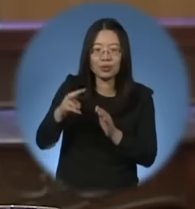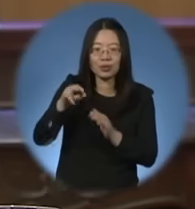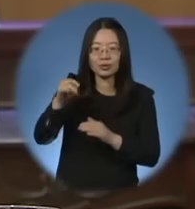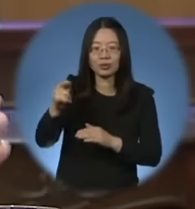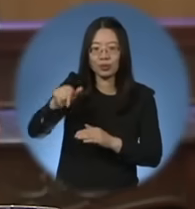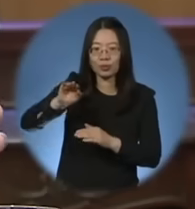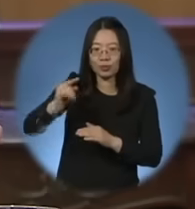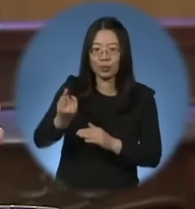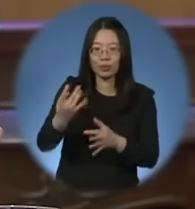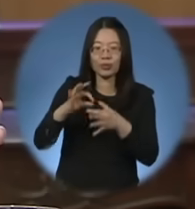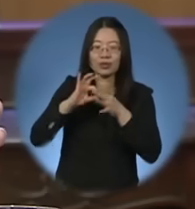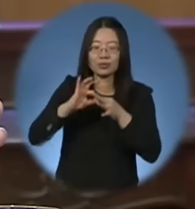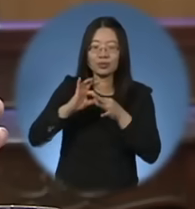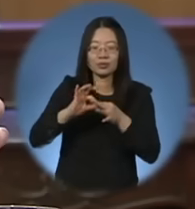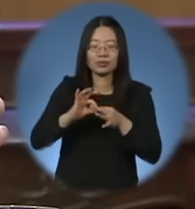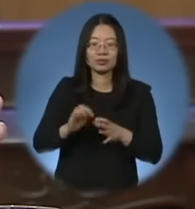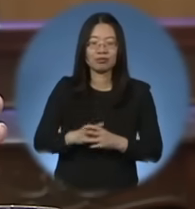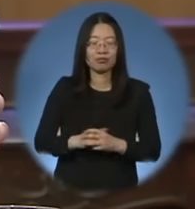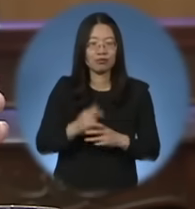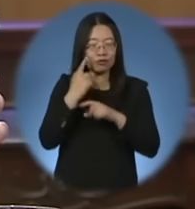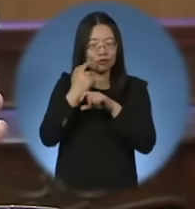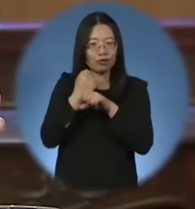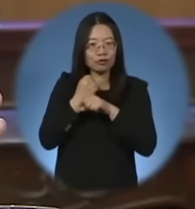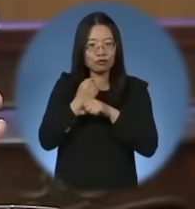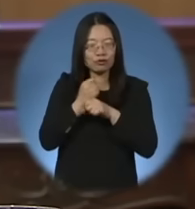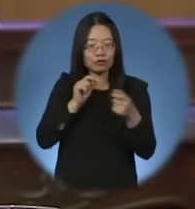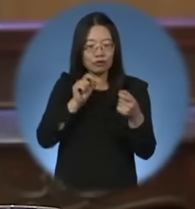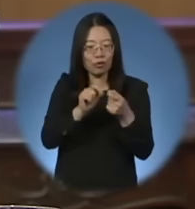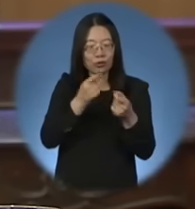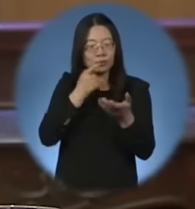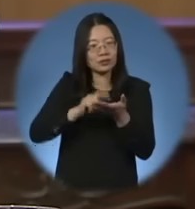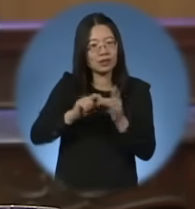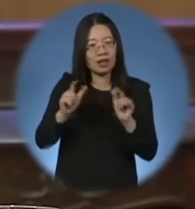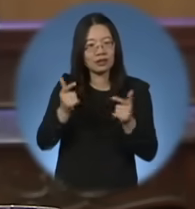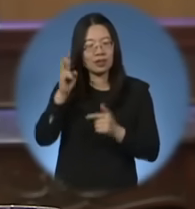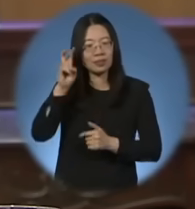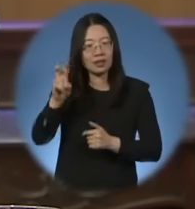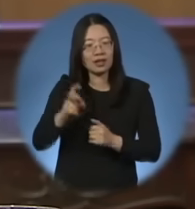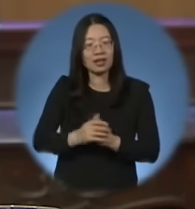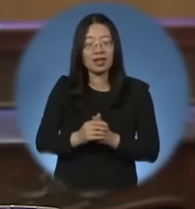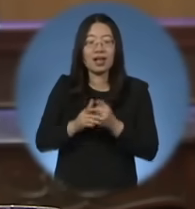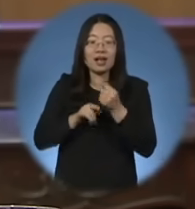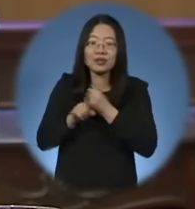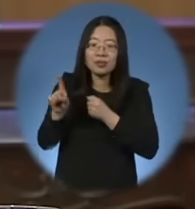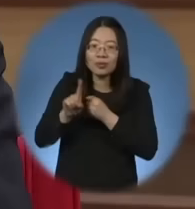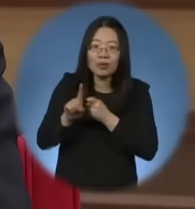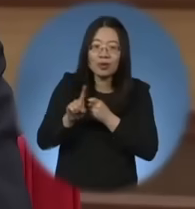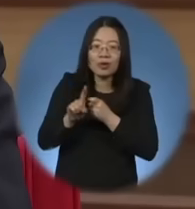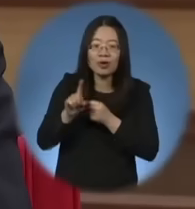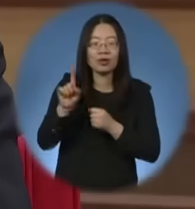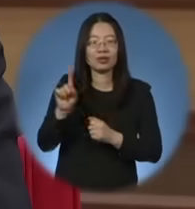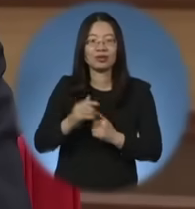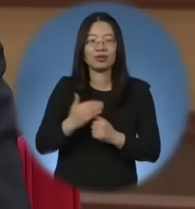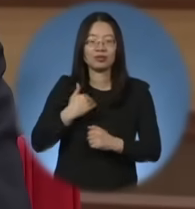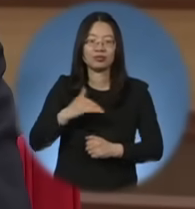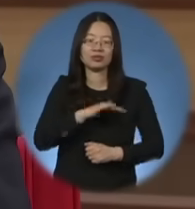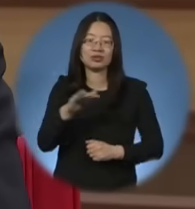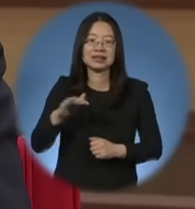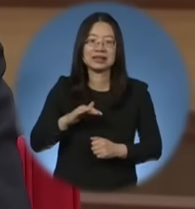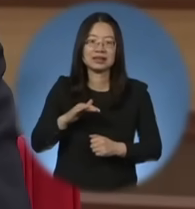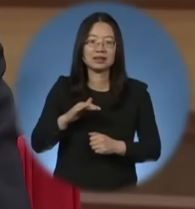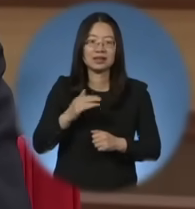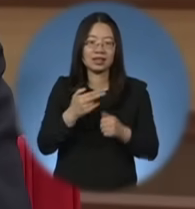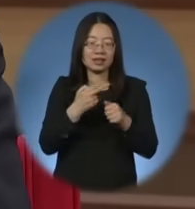그것도 보를 통해서네 그건 참 접근하기 어렵잖아요 그 이유는 아마 못 보다도